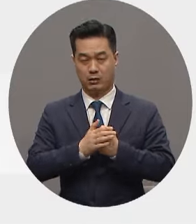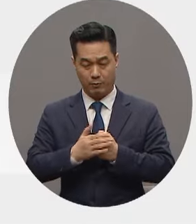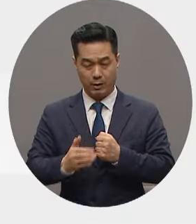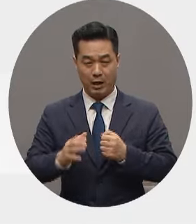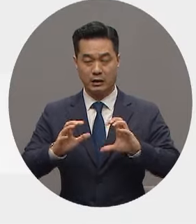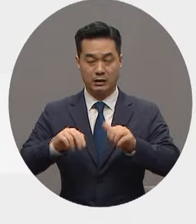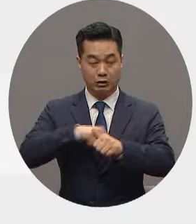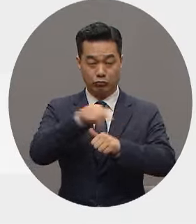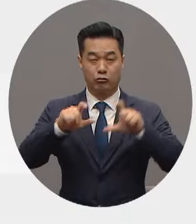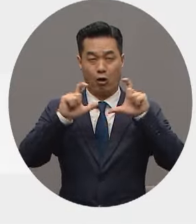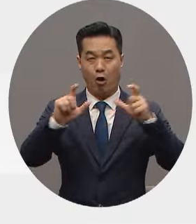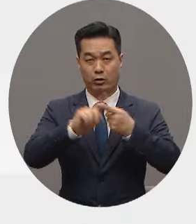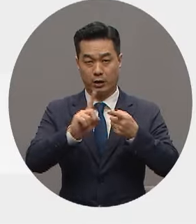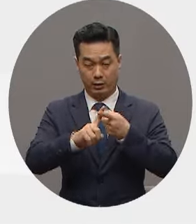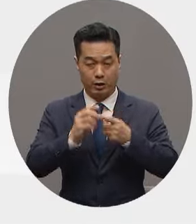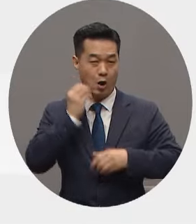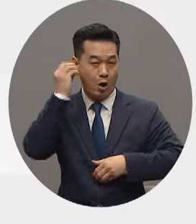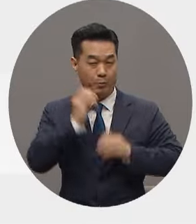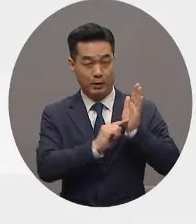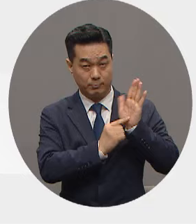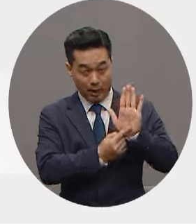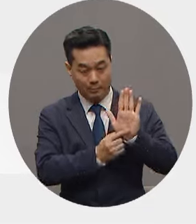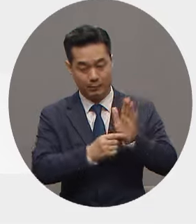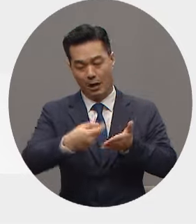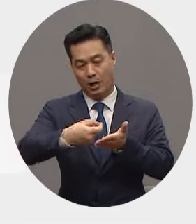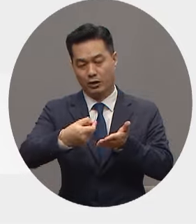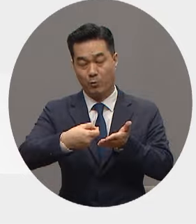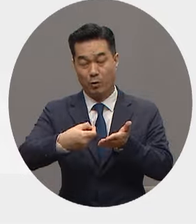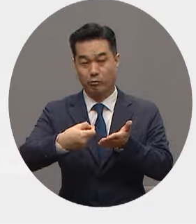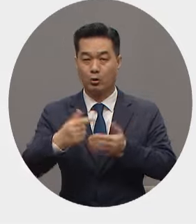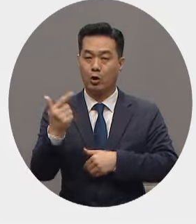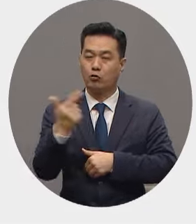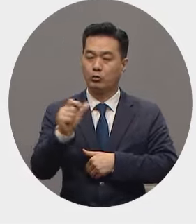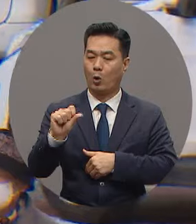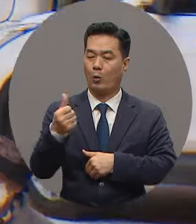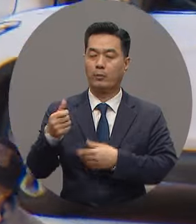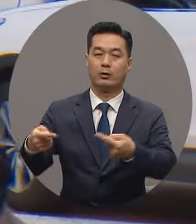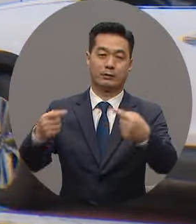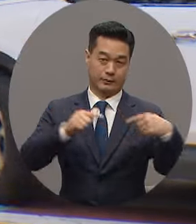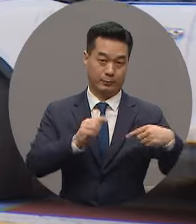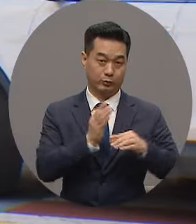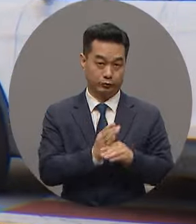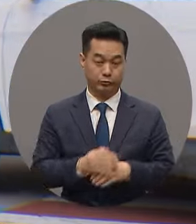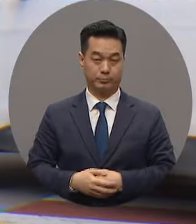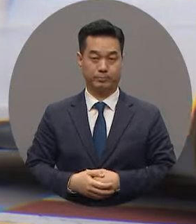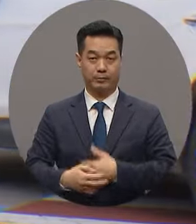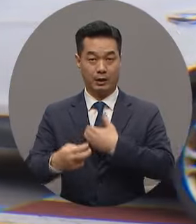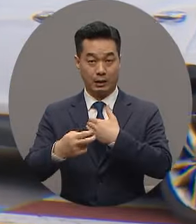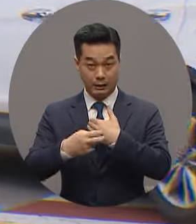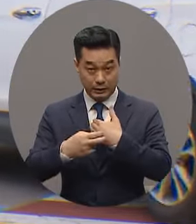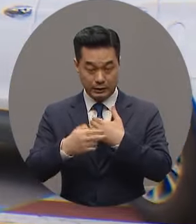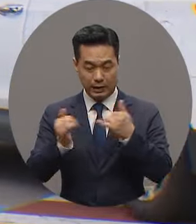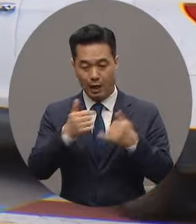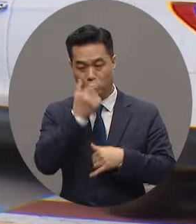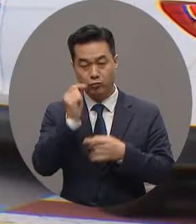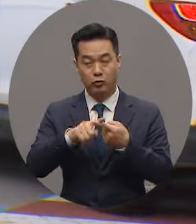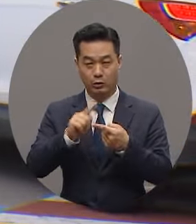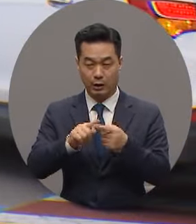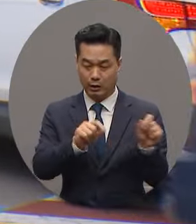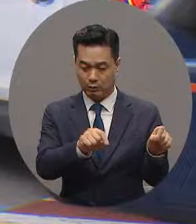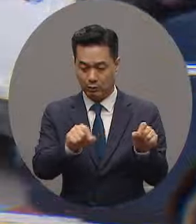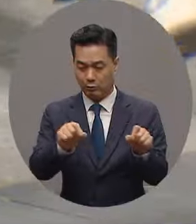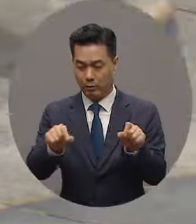연대 서명을 받고 있는데 오늘 아침까지 6500명 가량이 서명했습니다 의료공백 장기와 움직임 속에 정부는